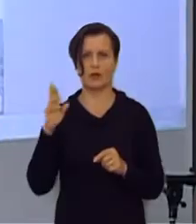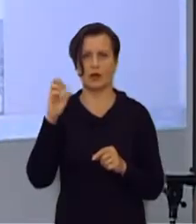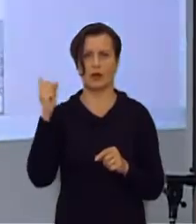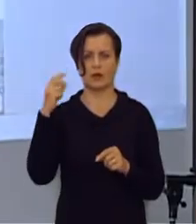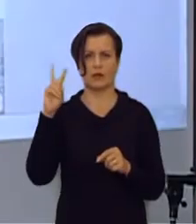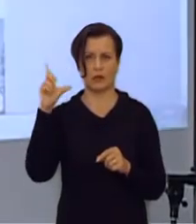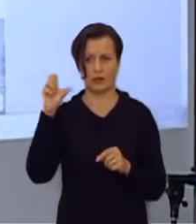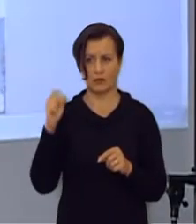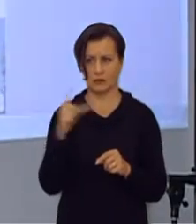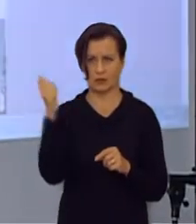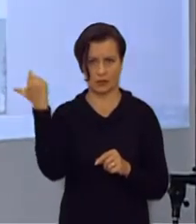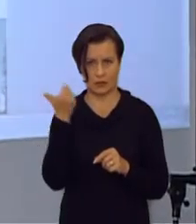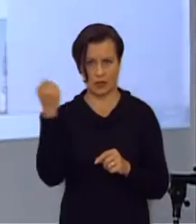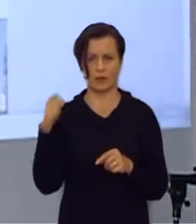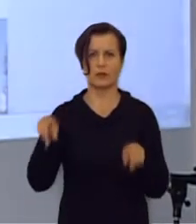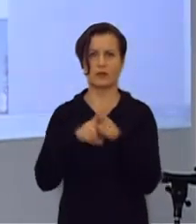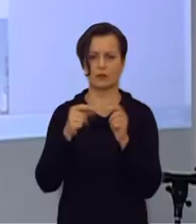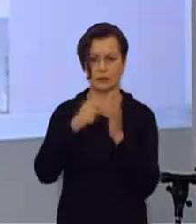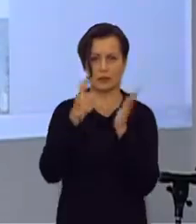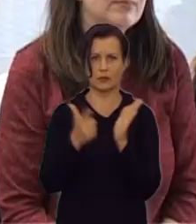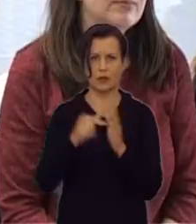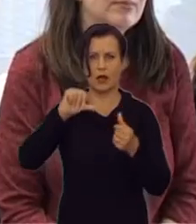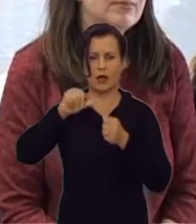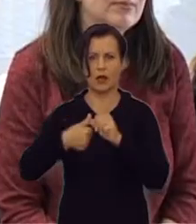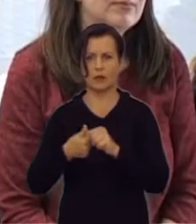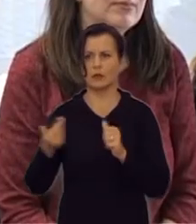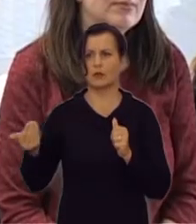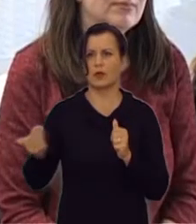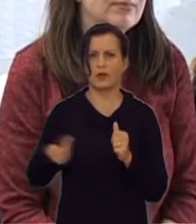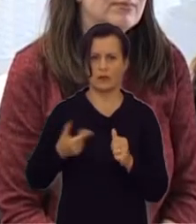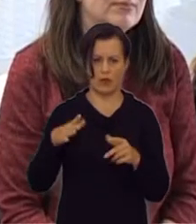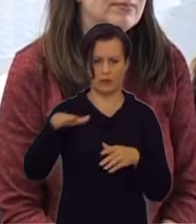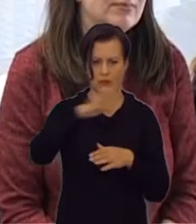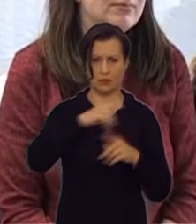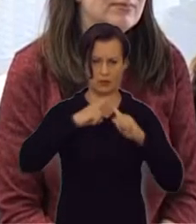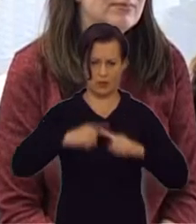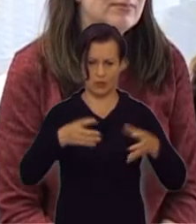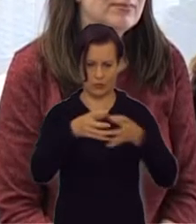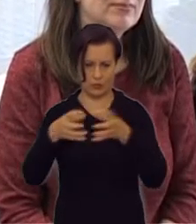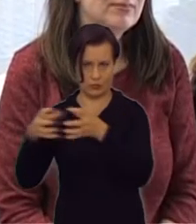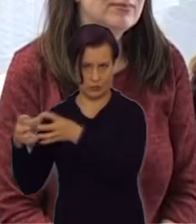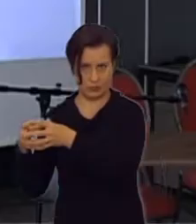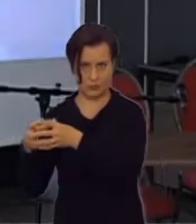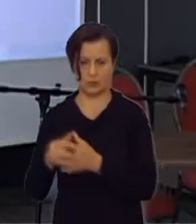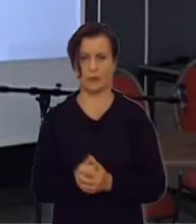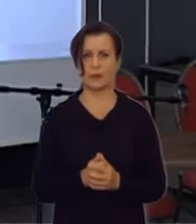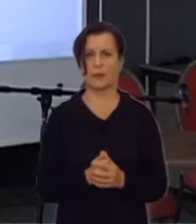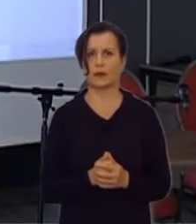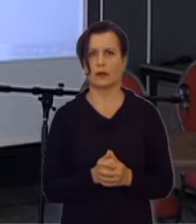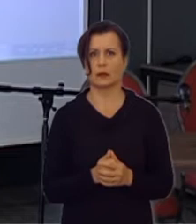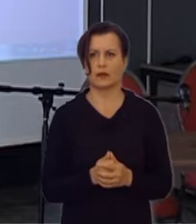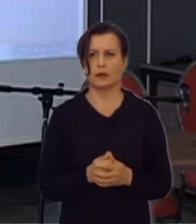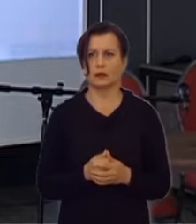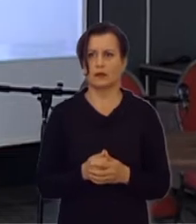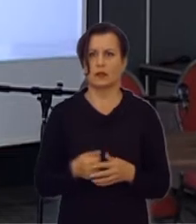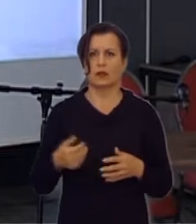kunigaikščius Radvilas ir 17-ame amžiuje mieste gyvavusias tautinės ir konfesinės bendruomenės. Rengėjai, organizatoriai